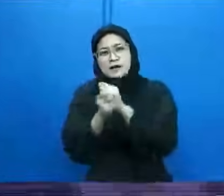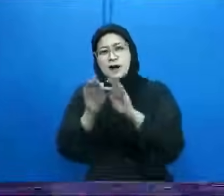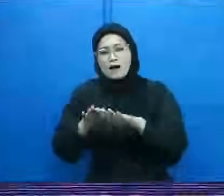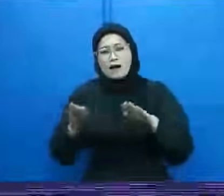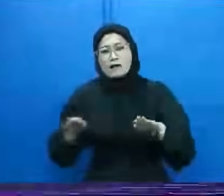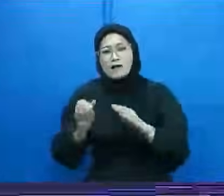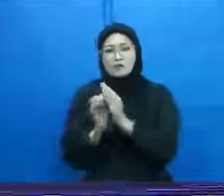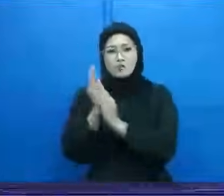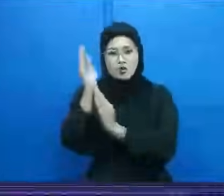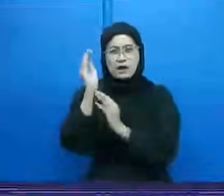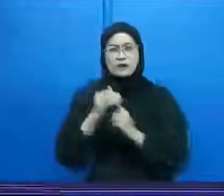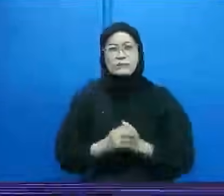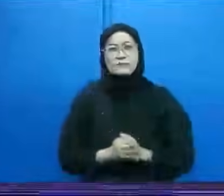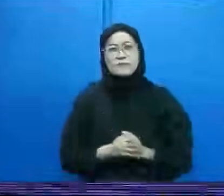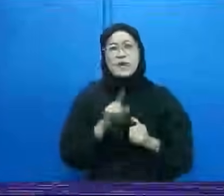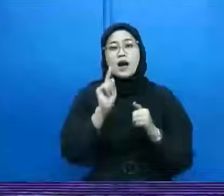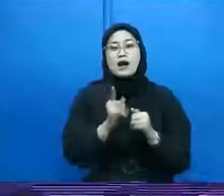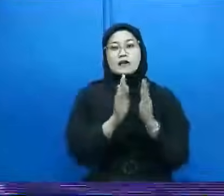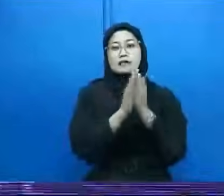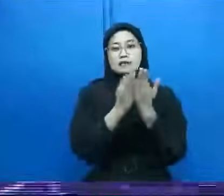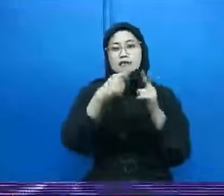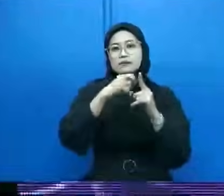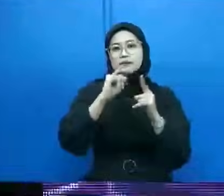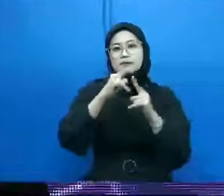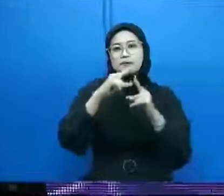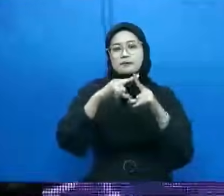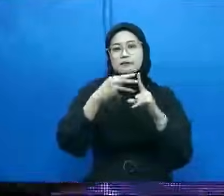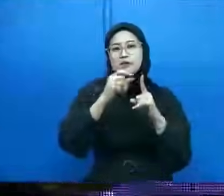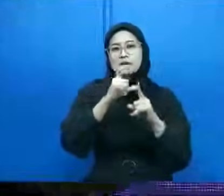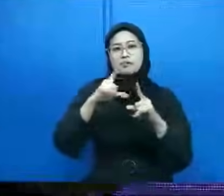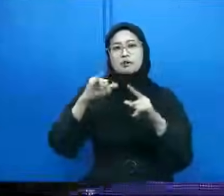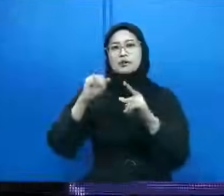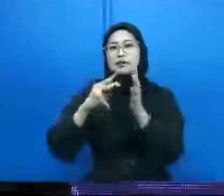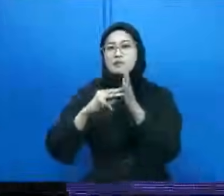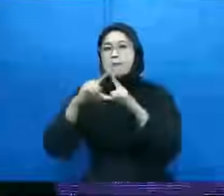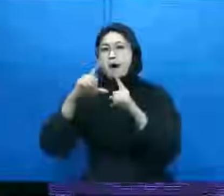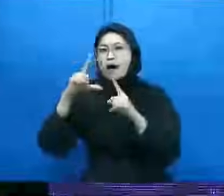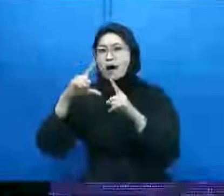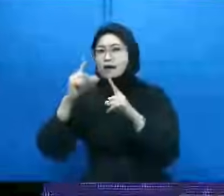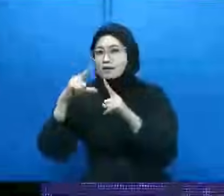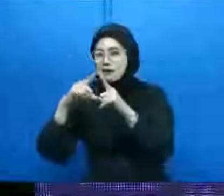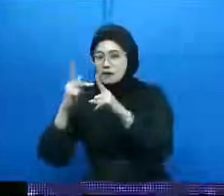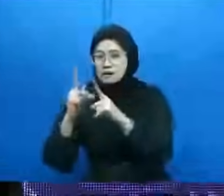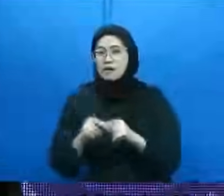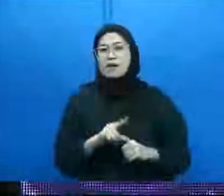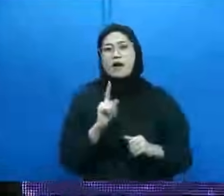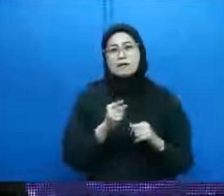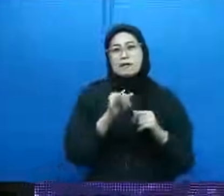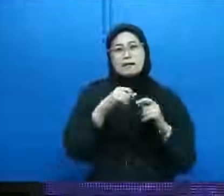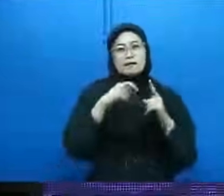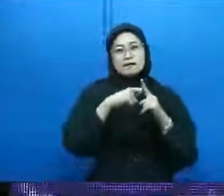Usrah. Ada Kitabul Imarah. Ada Kitabul Marid. Kalau sedang sakit, bagaimana berdoanya supaya cepat